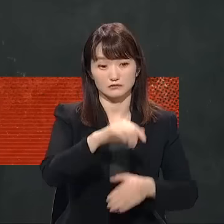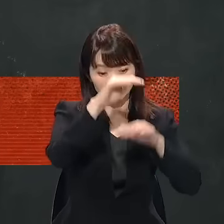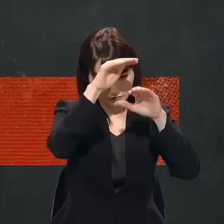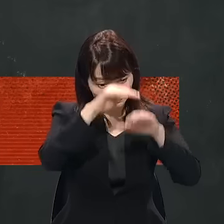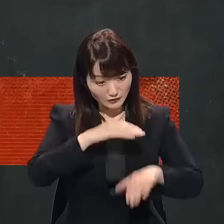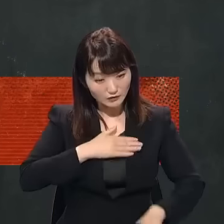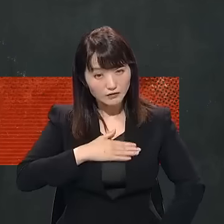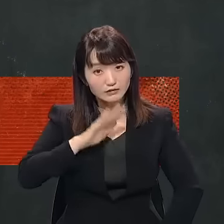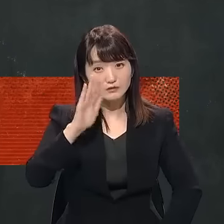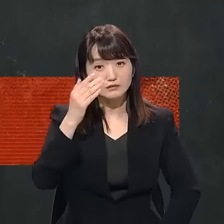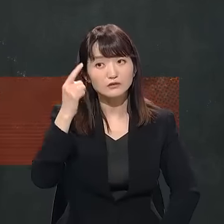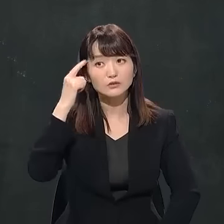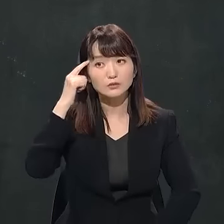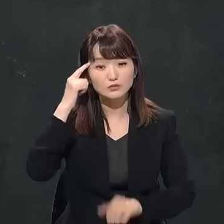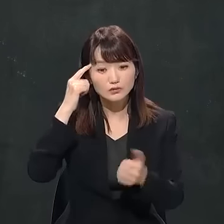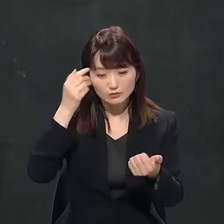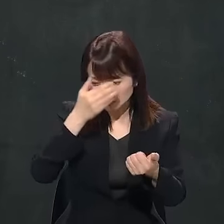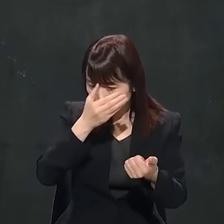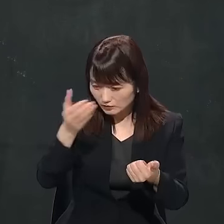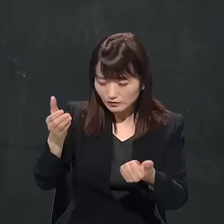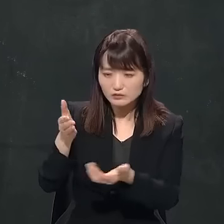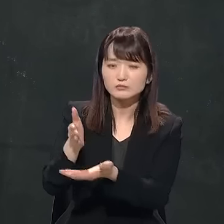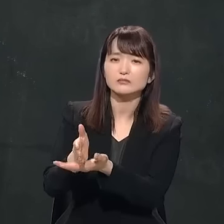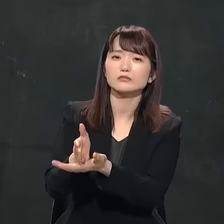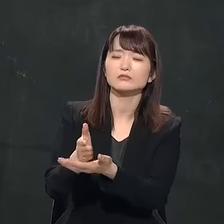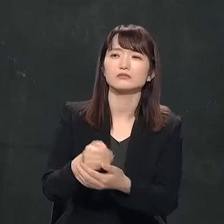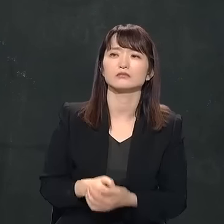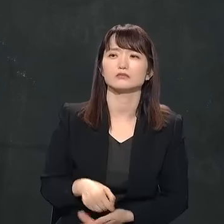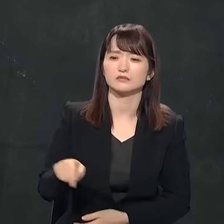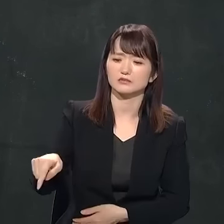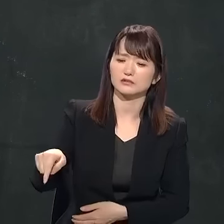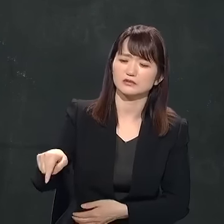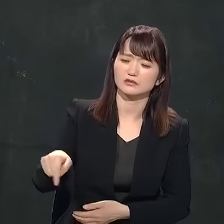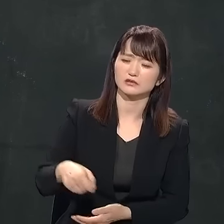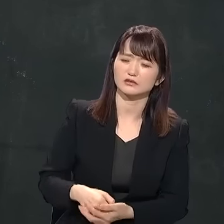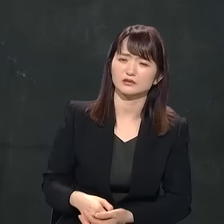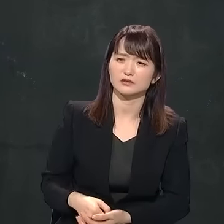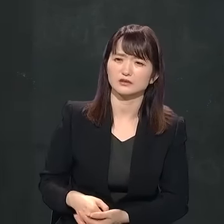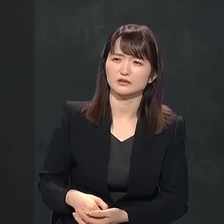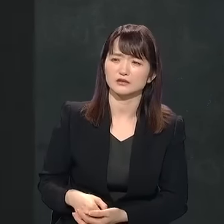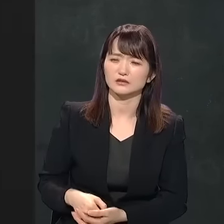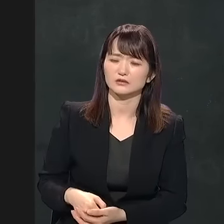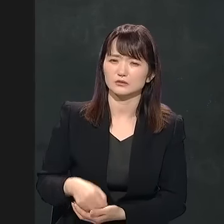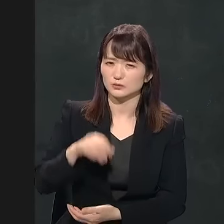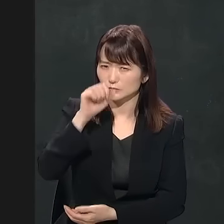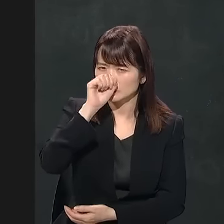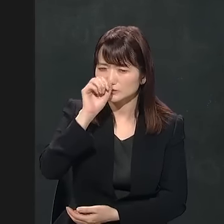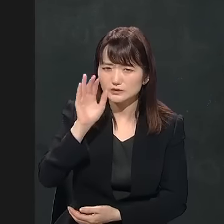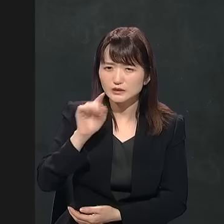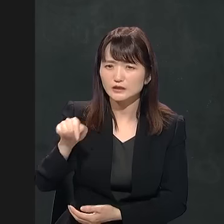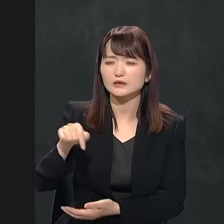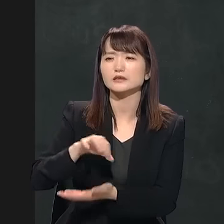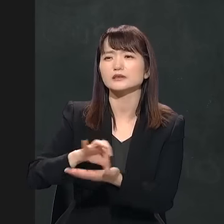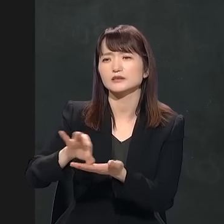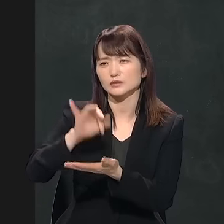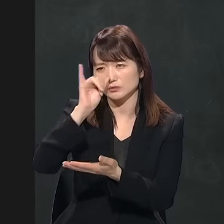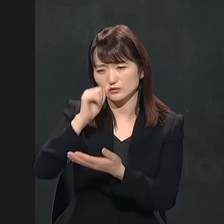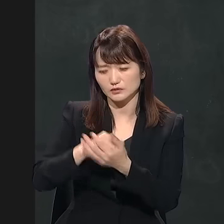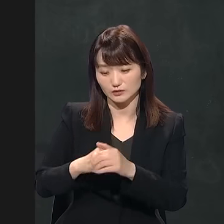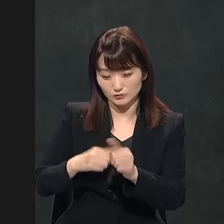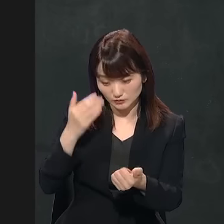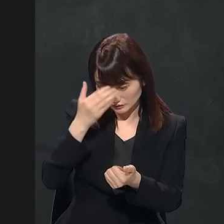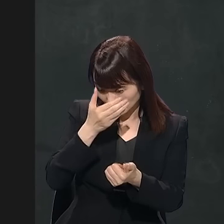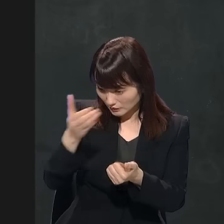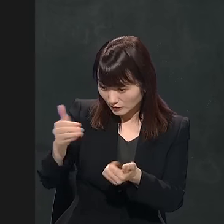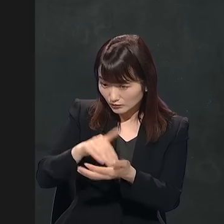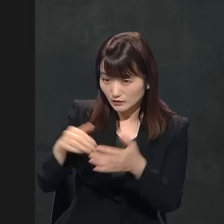되면 야 왜 시신을 기증하는 거기가 가지고 그런 취급을 받을 텐데라고 해 가지고 시신 기정이 줄어들게 되면